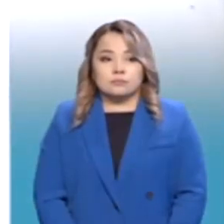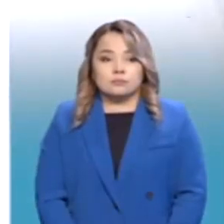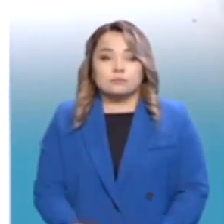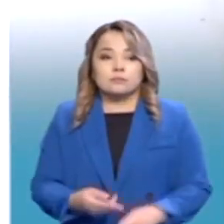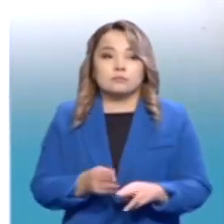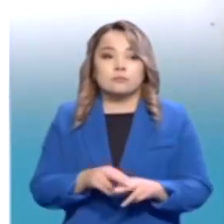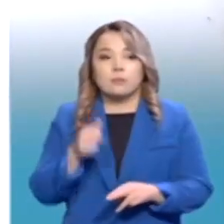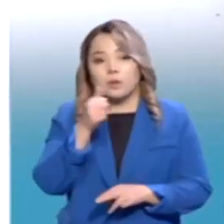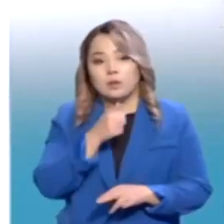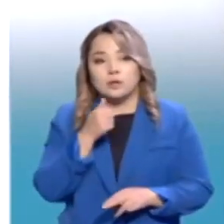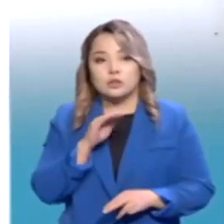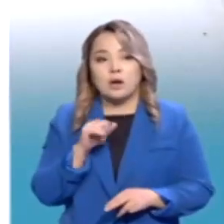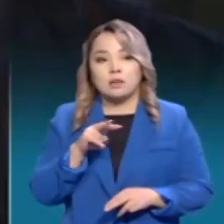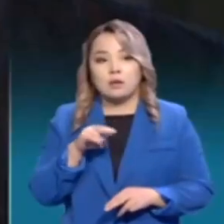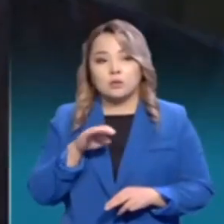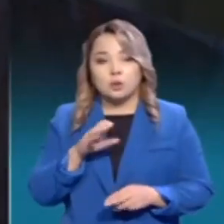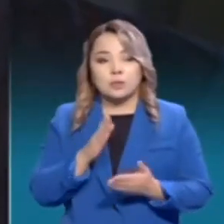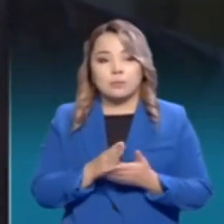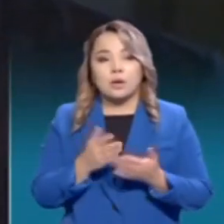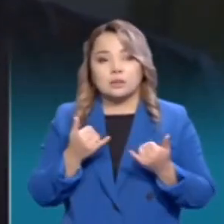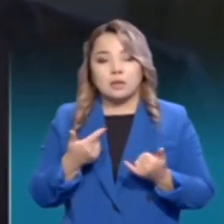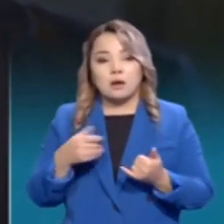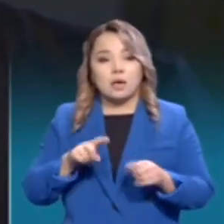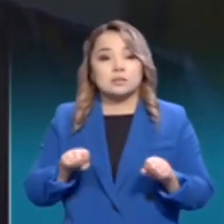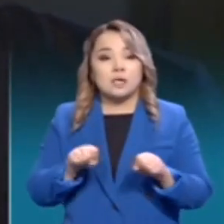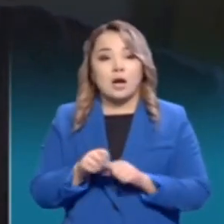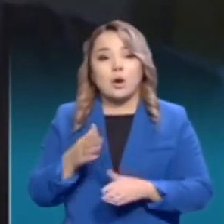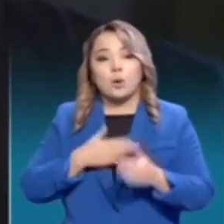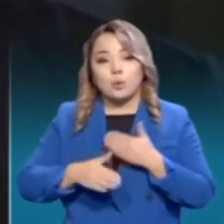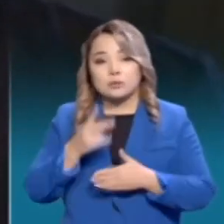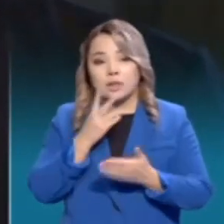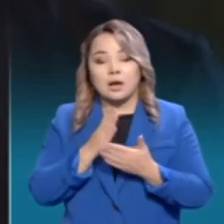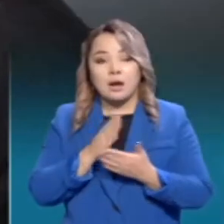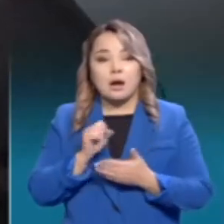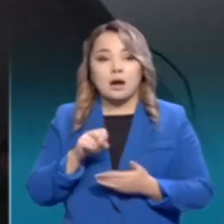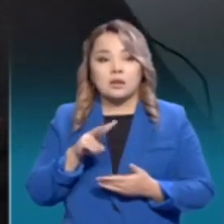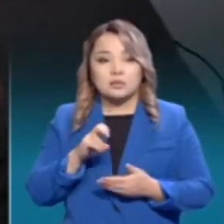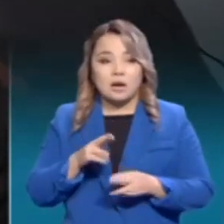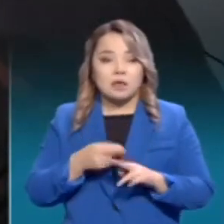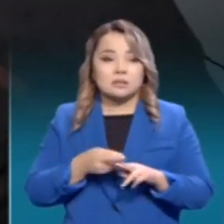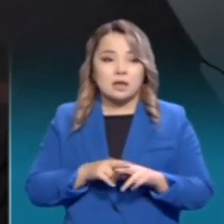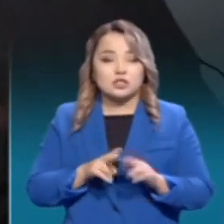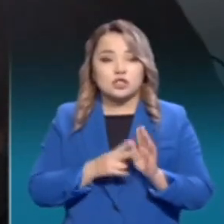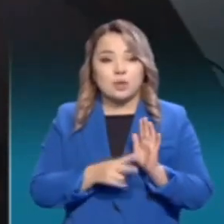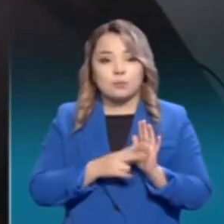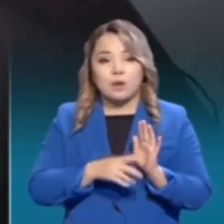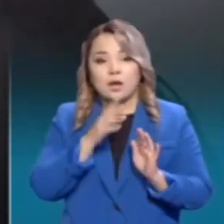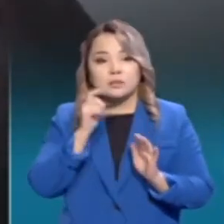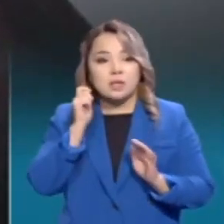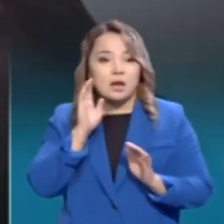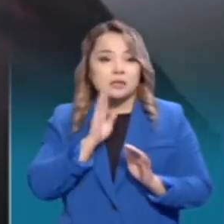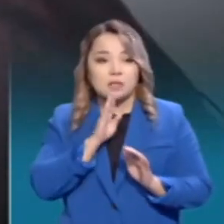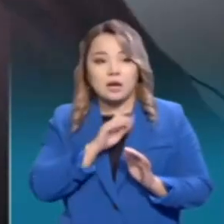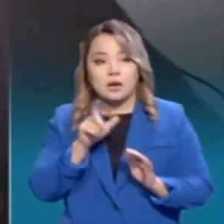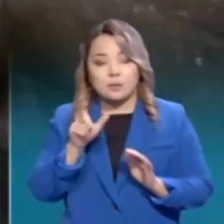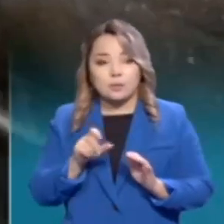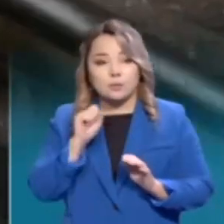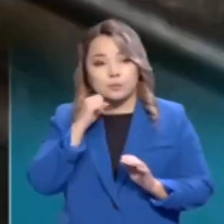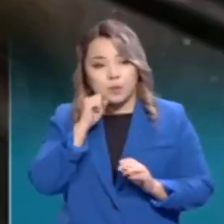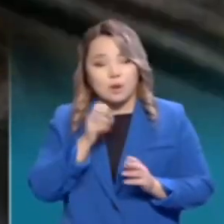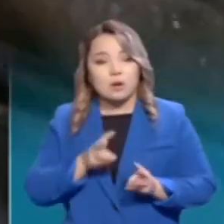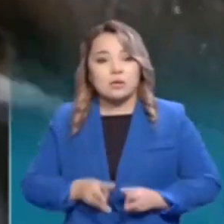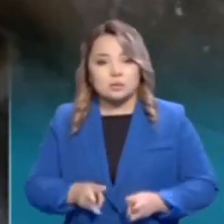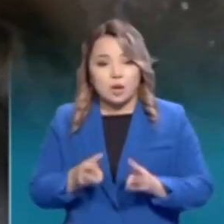Биыл Жалаңтөс Батыр ауылына газ келетінін естіп, айрықша қуанған жанның бірі Әлия Әлішқызы. 70-ті еңсерген кейуаны әлі күнге дейін пешке